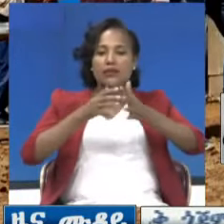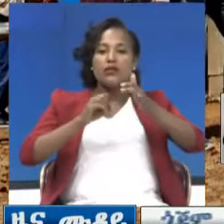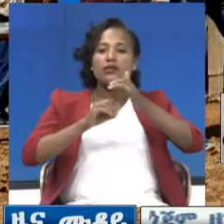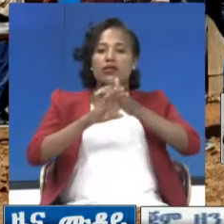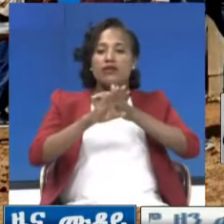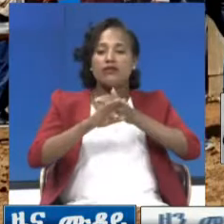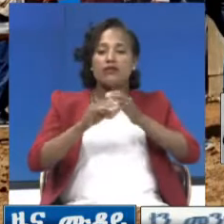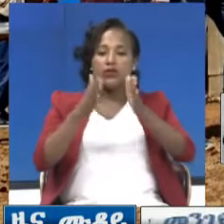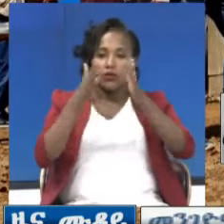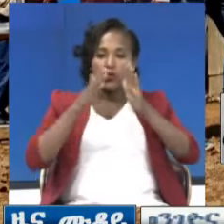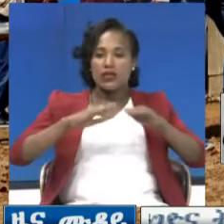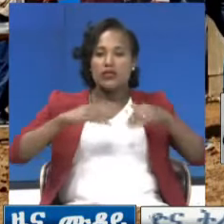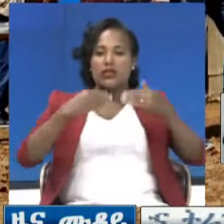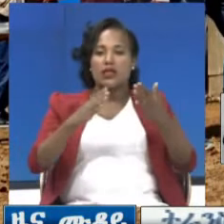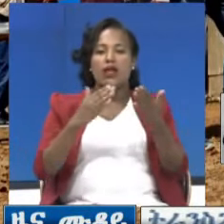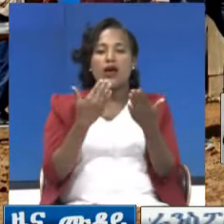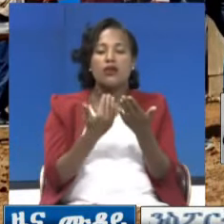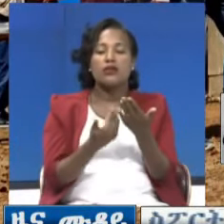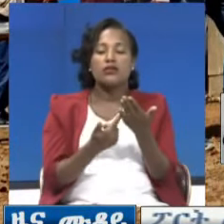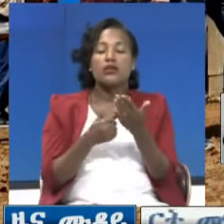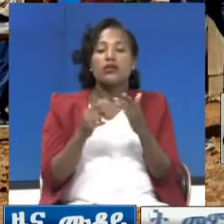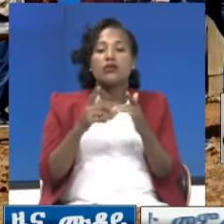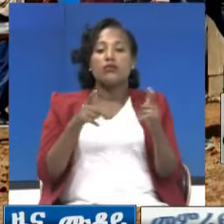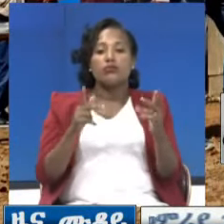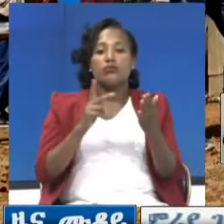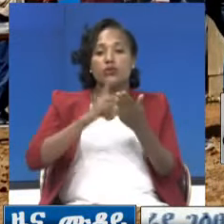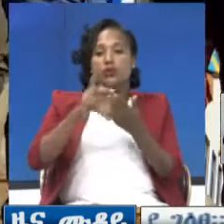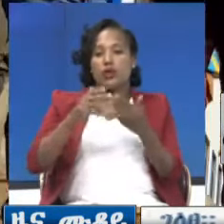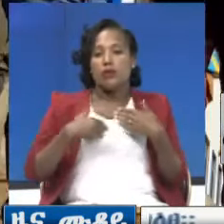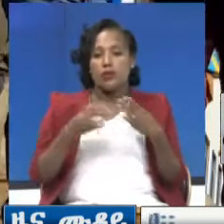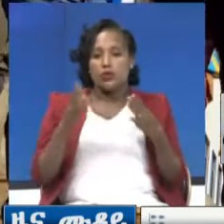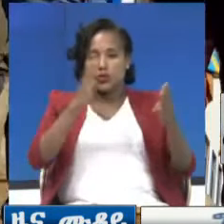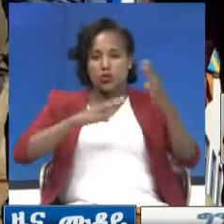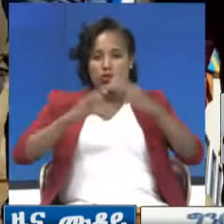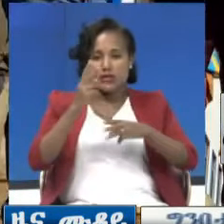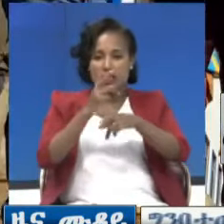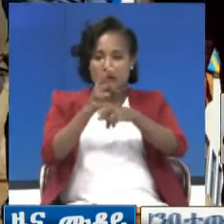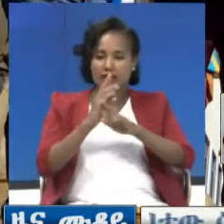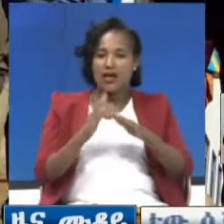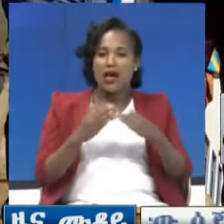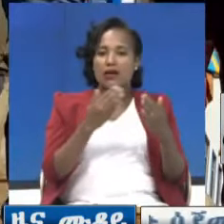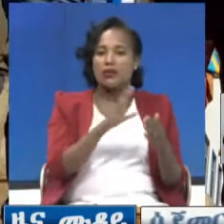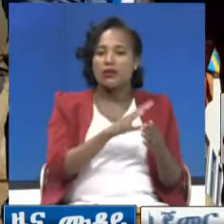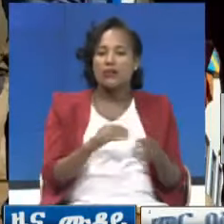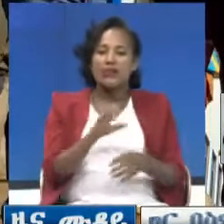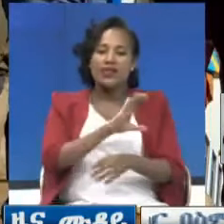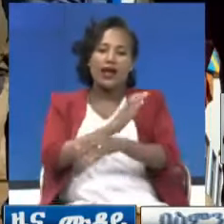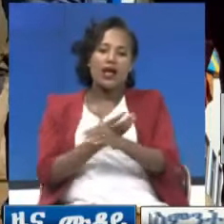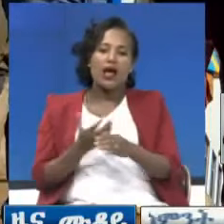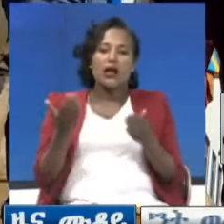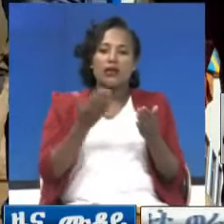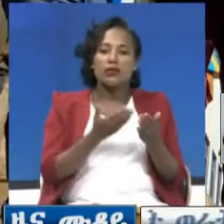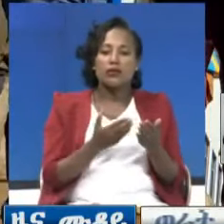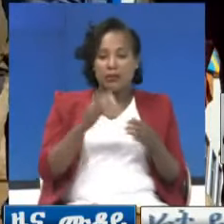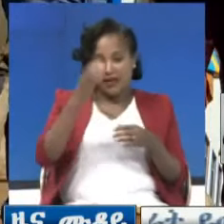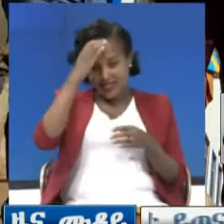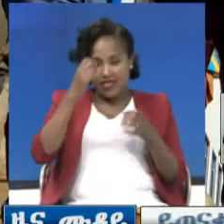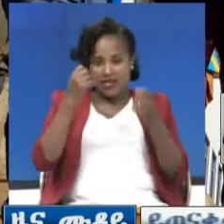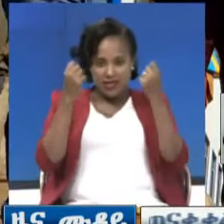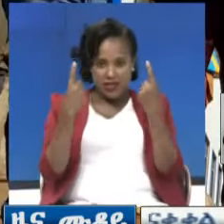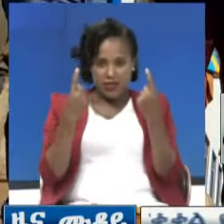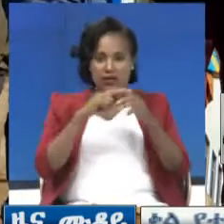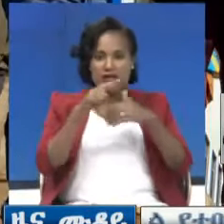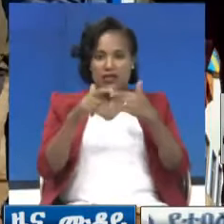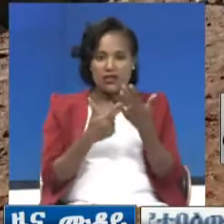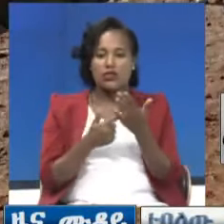ይሰጣል ነው ያሉት። አሁን እነዚህ ግዙፍ ፕሮጀክቶች ያሉባቸው ችግሮች ከብድር አቅርቦትና ከኃይል አቅርቦት መንግስት ተገንዝቧል።